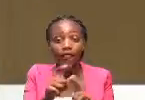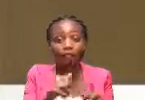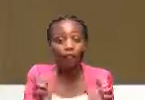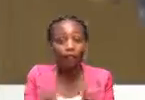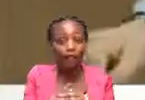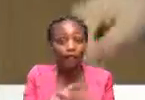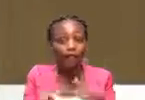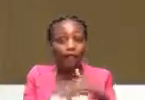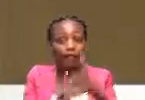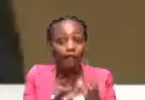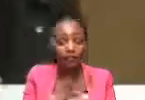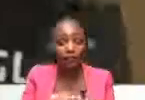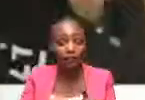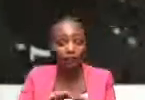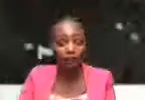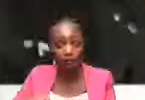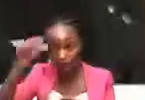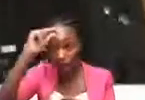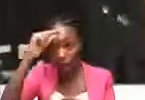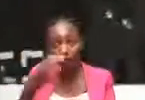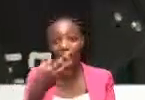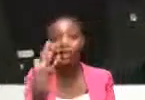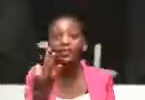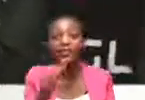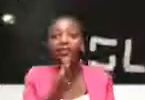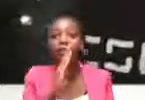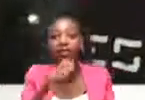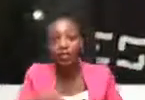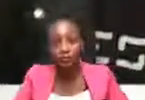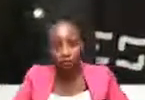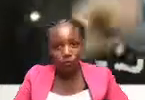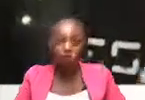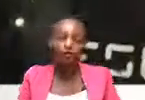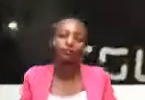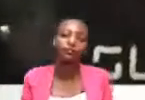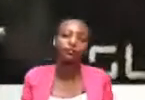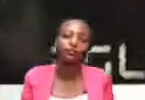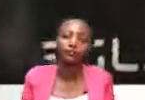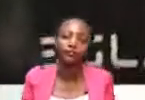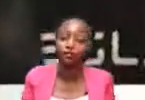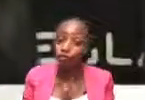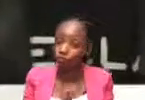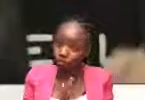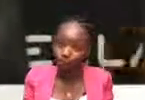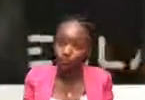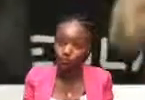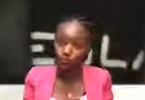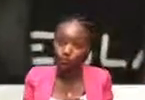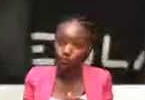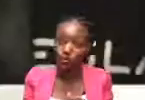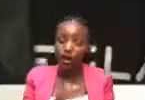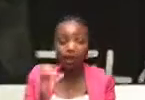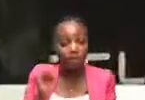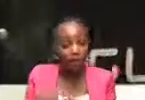wa county government, watatu wako nani? Wako vijana. Namna hiyo, cha